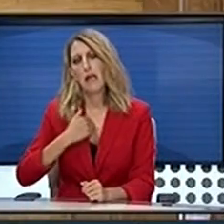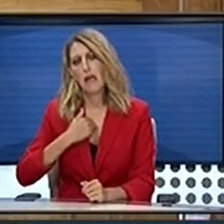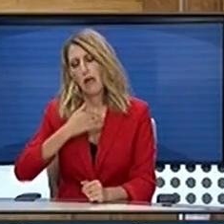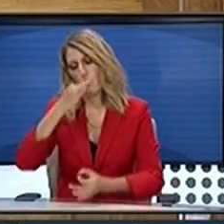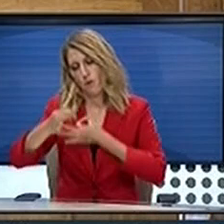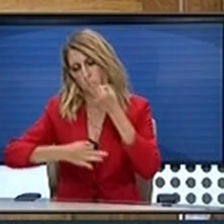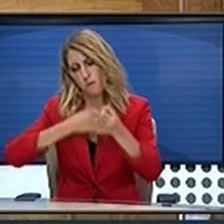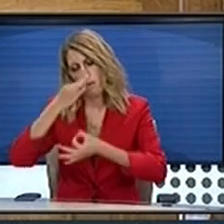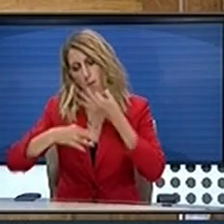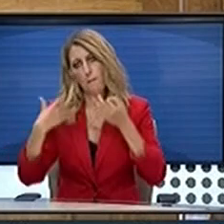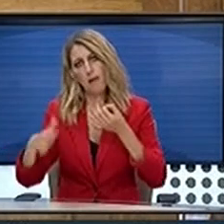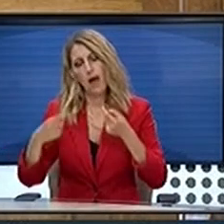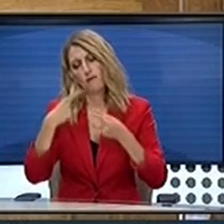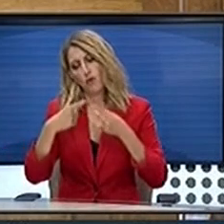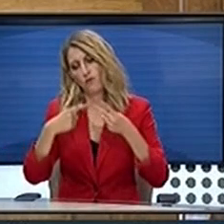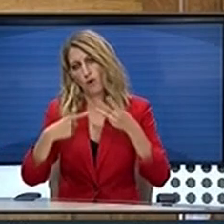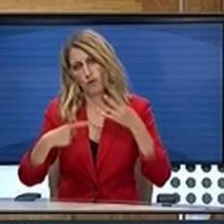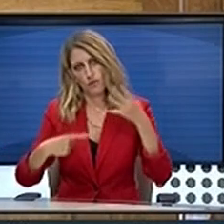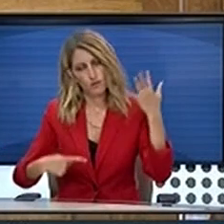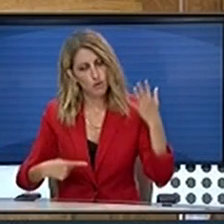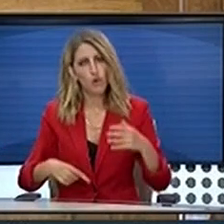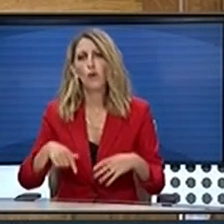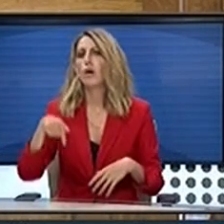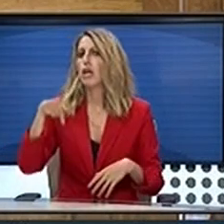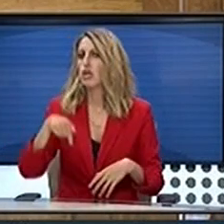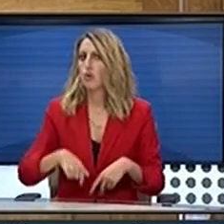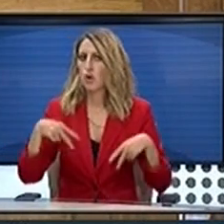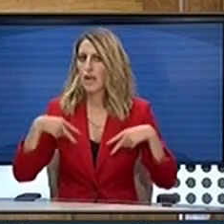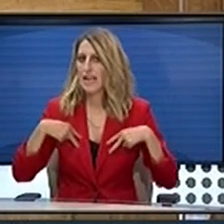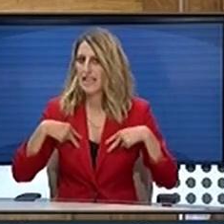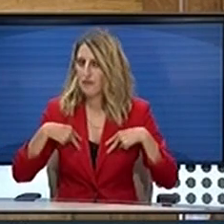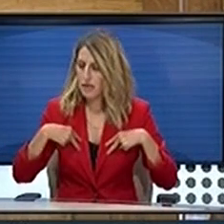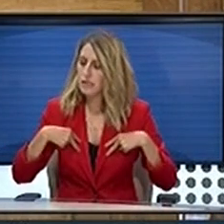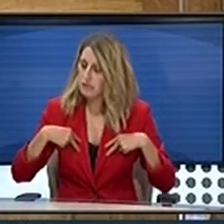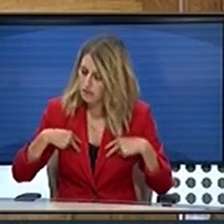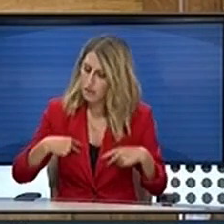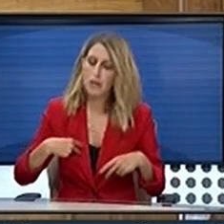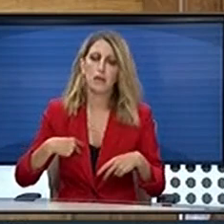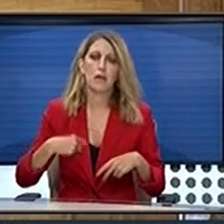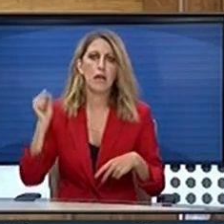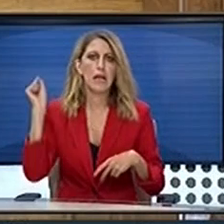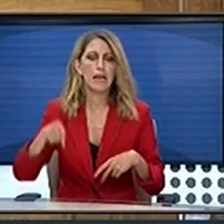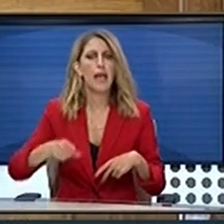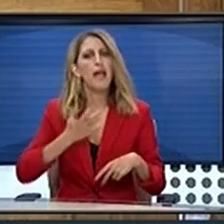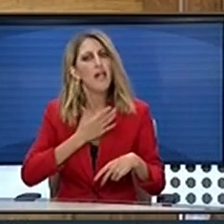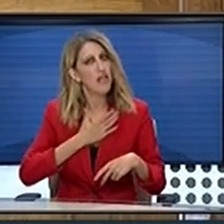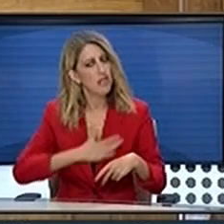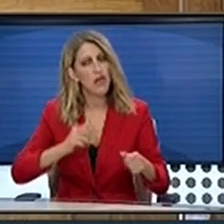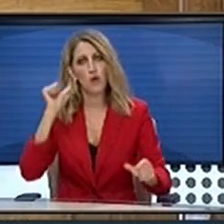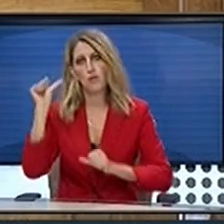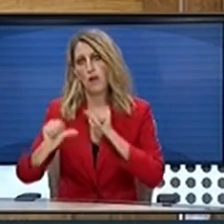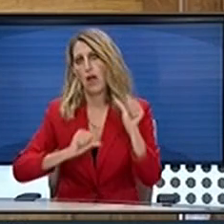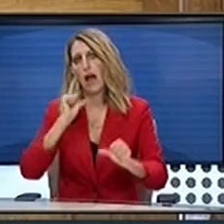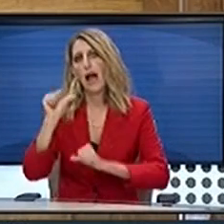ανακοινώσει ισάριθμα πεδία, στα οποία η κυβέρνηση προτίθεται να φέρει αλλαγές στον